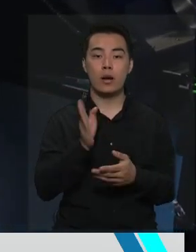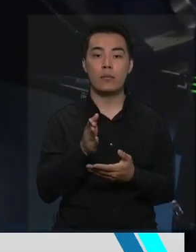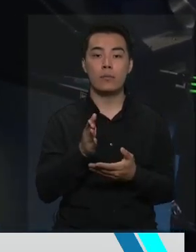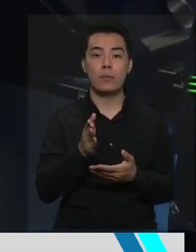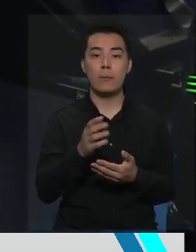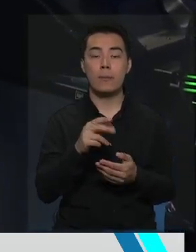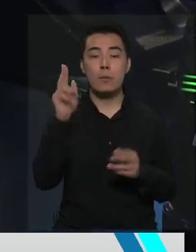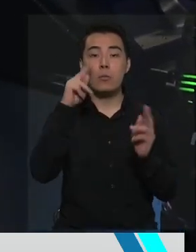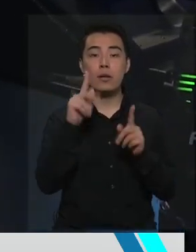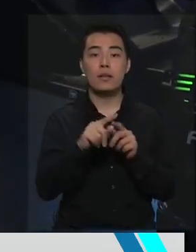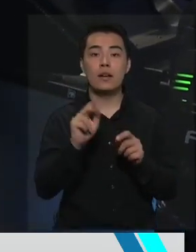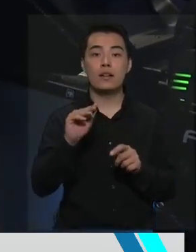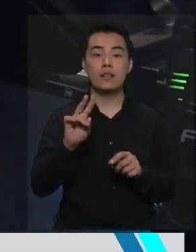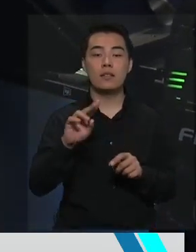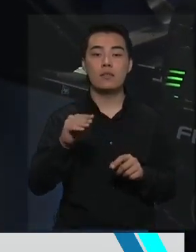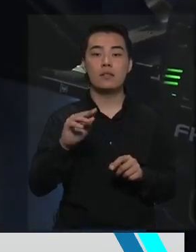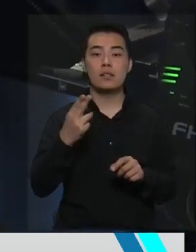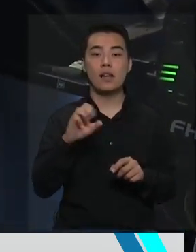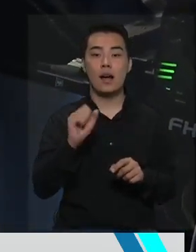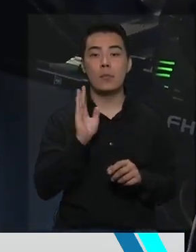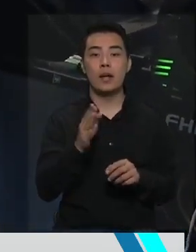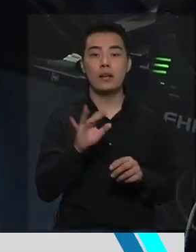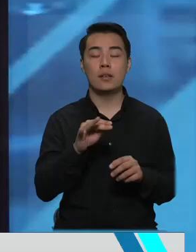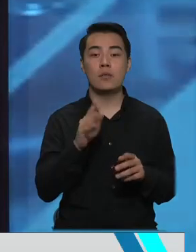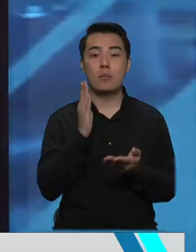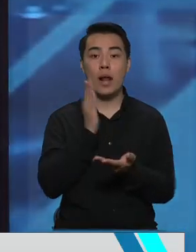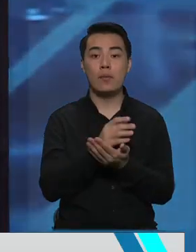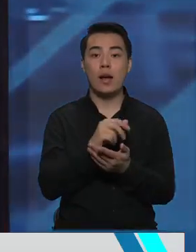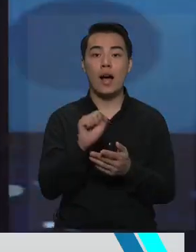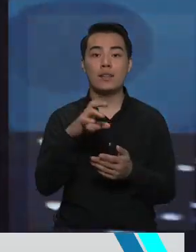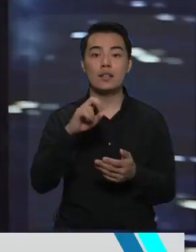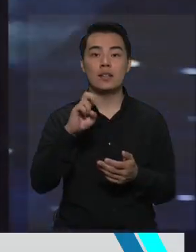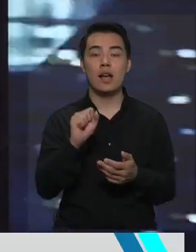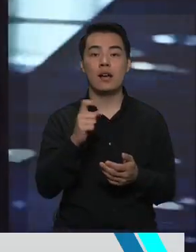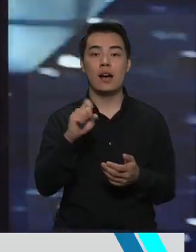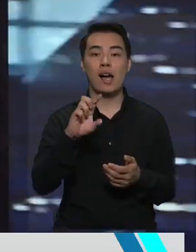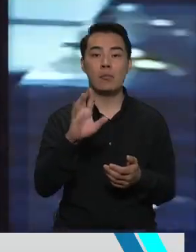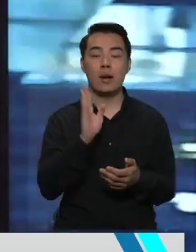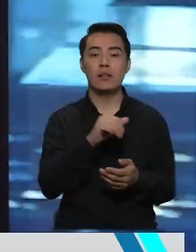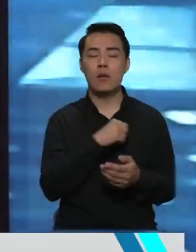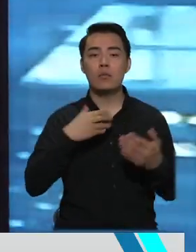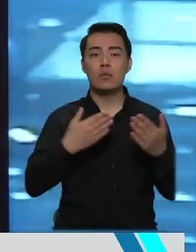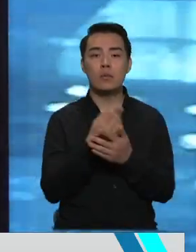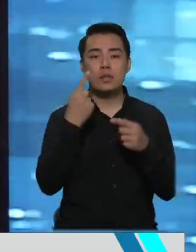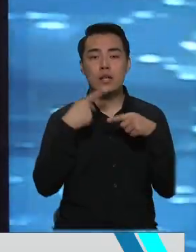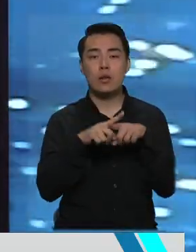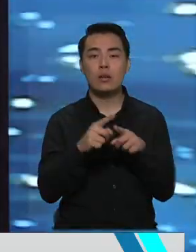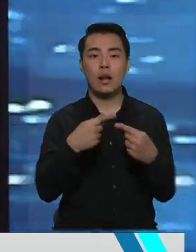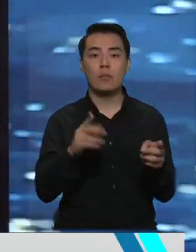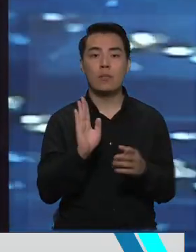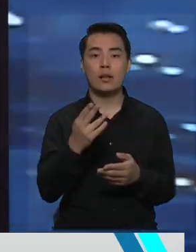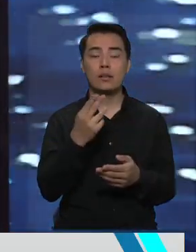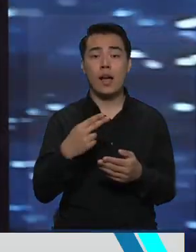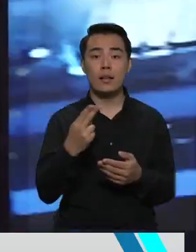в помещении МФЦ и прямо за окнами у нас Астана хаб самый инновационный центр нашего нашей страны